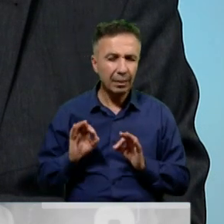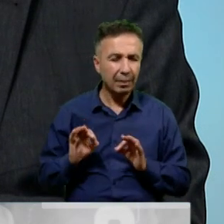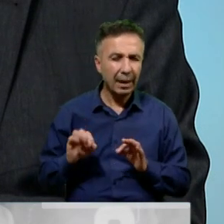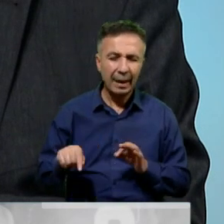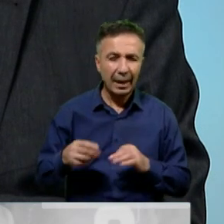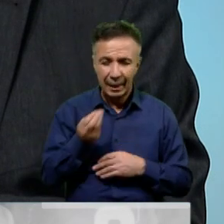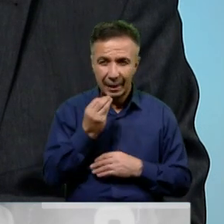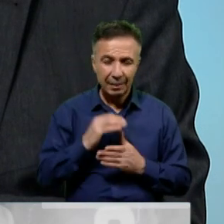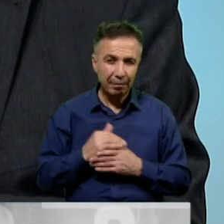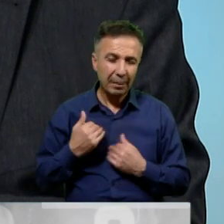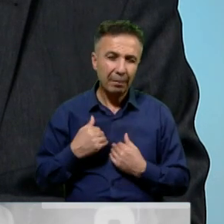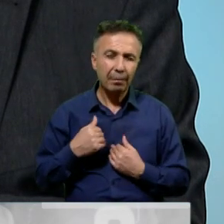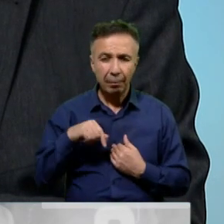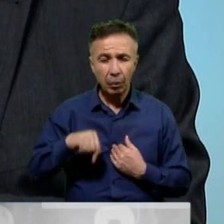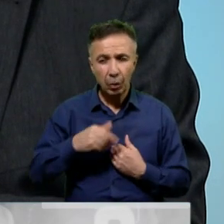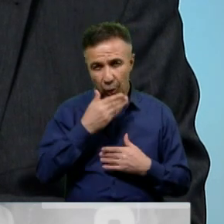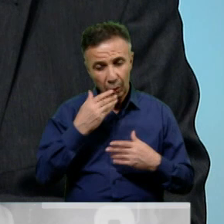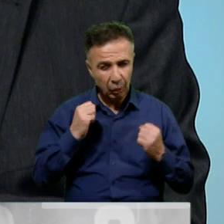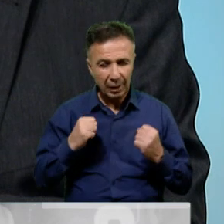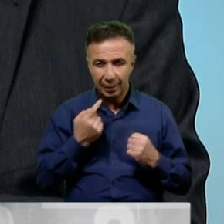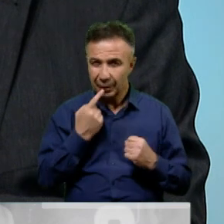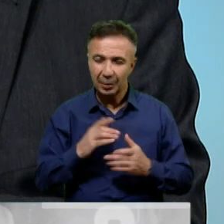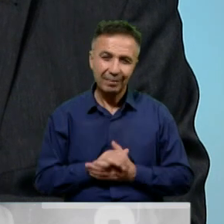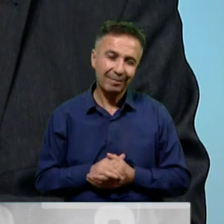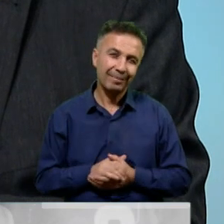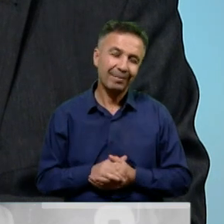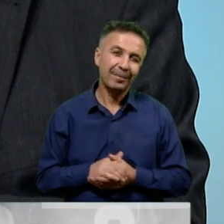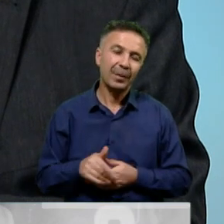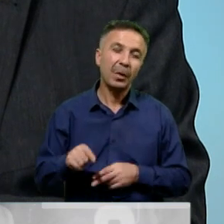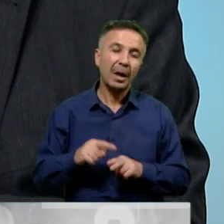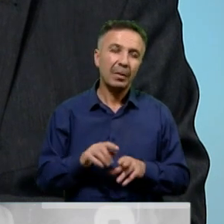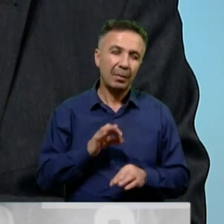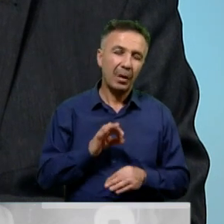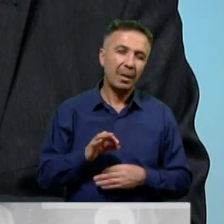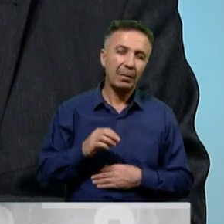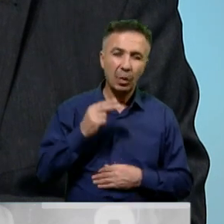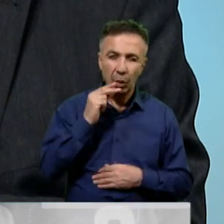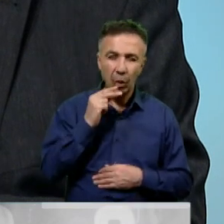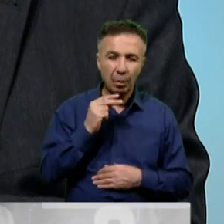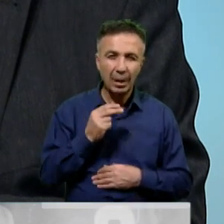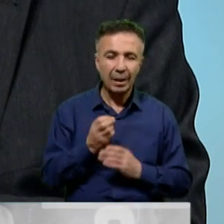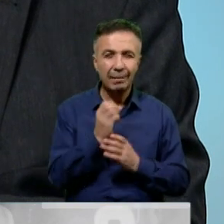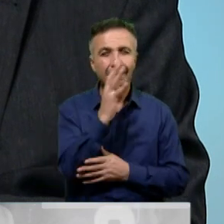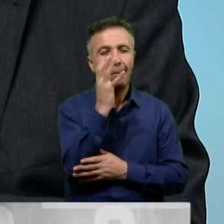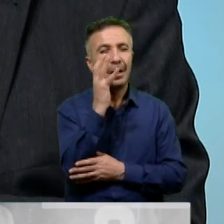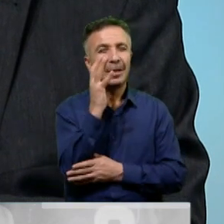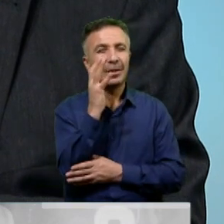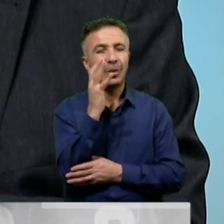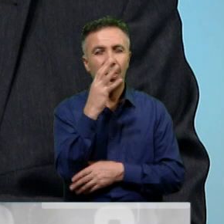diyor. Ben bugün oruç tutarım diyor. Ya bitti. Sonra Abdullah bin Ömer o hurma bahçesini ona